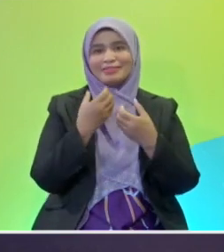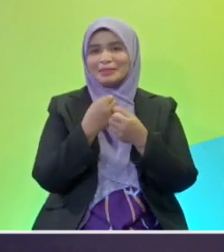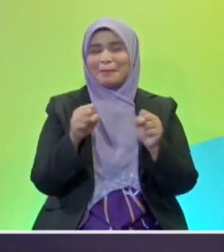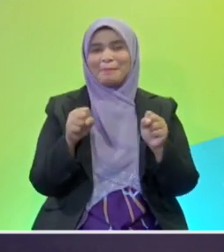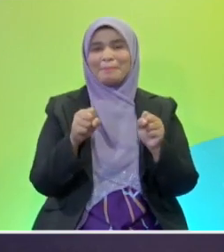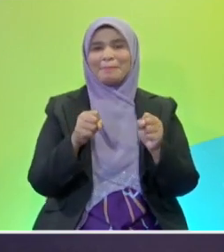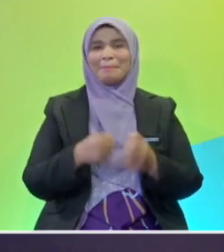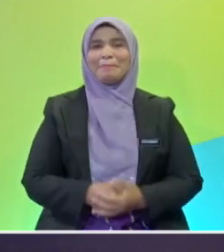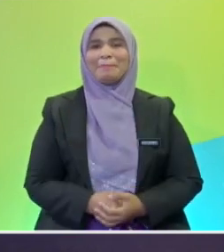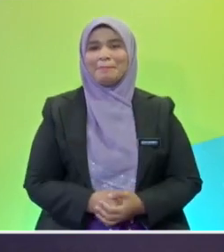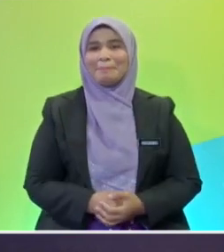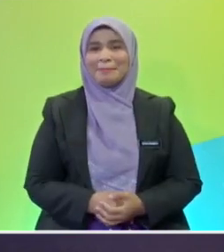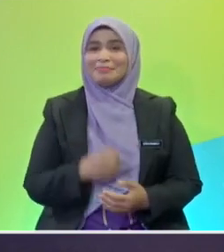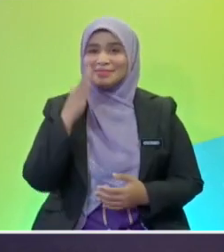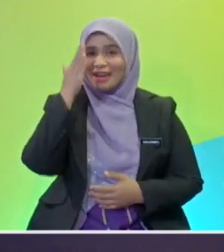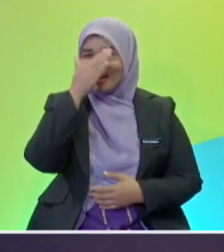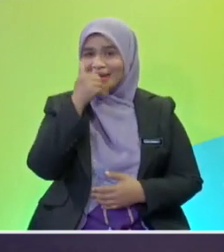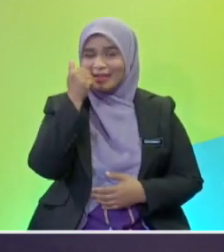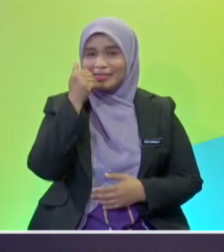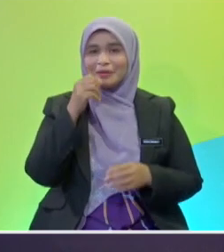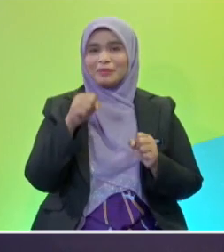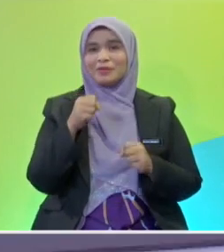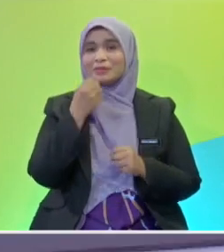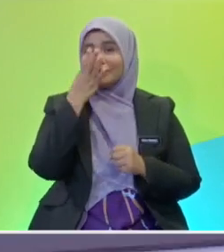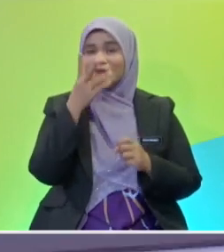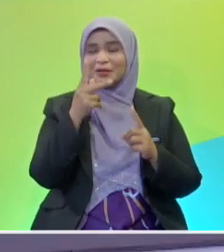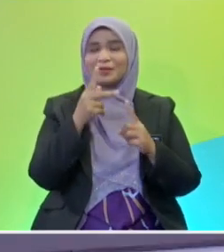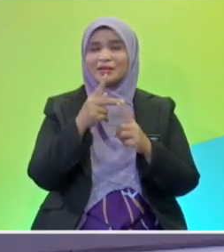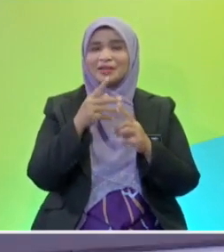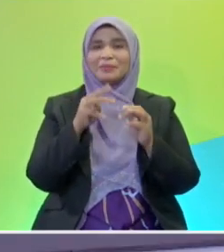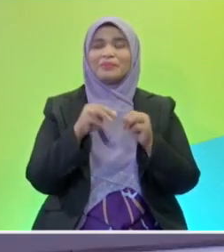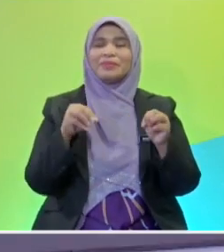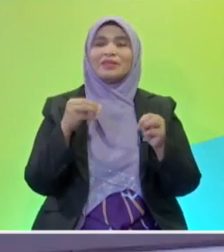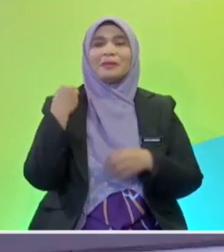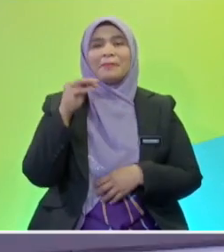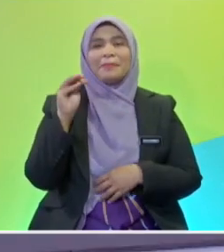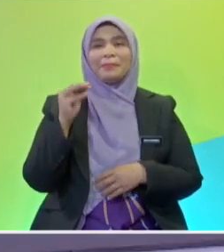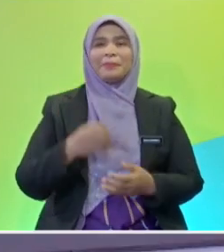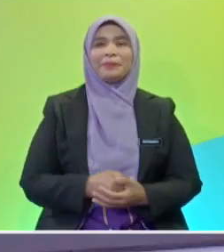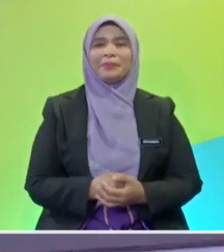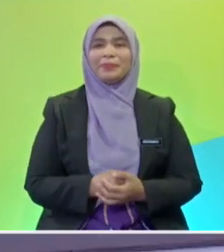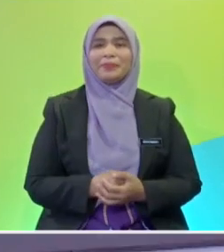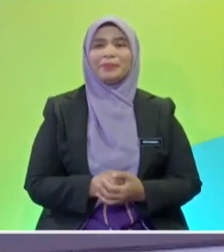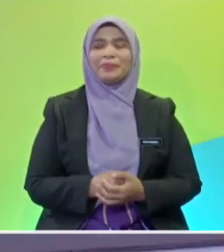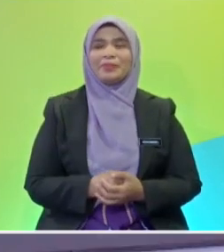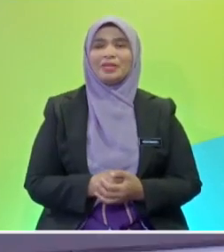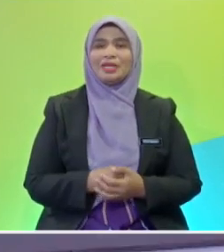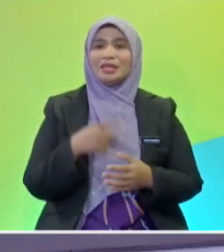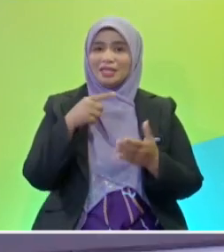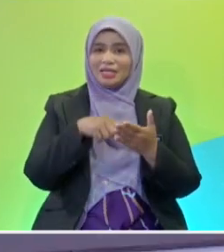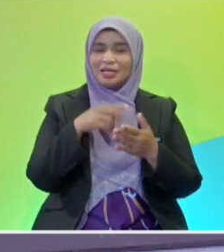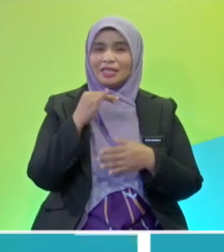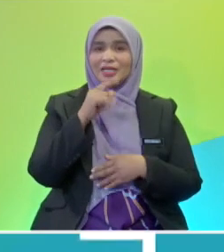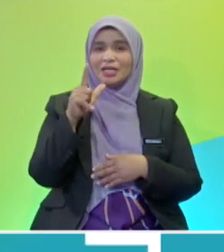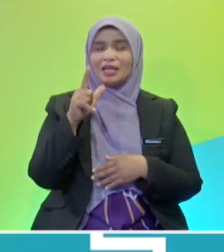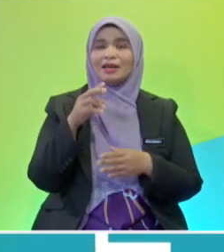W cantiknya boleh Cikgu Terangkan kepada mereka okey sama cantik sama padan kan okey yang ini okey ini ialah hasil tatakan fabrik yang kita